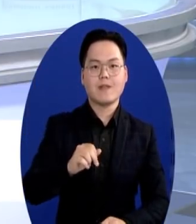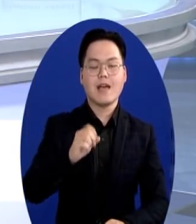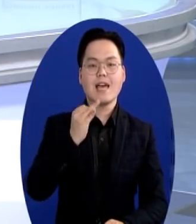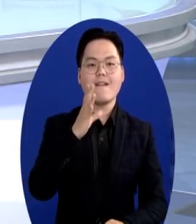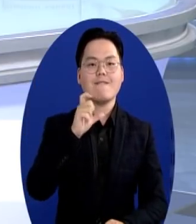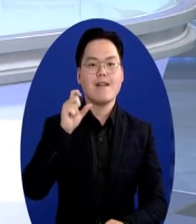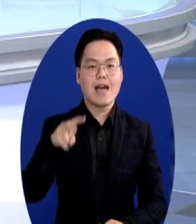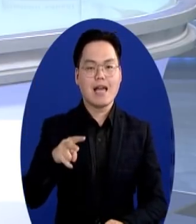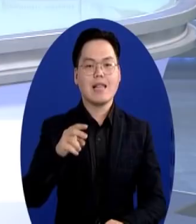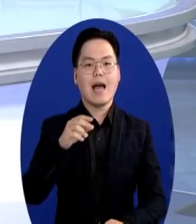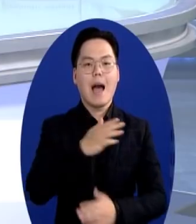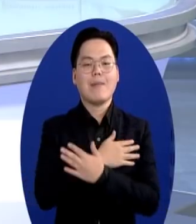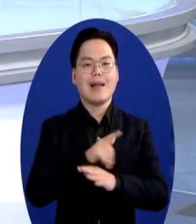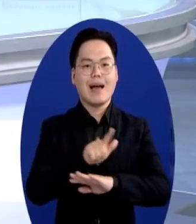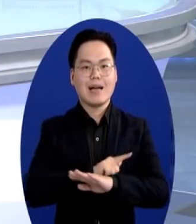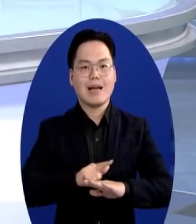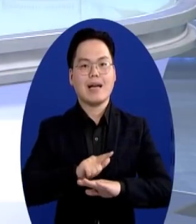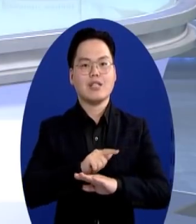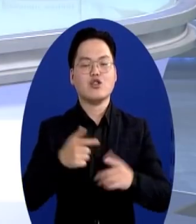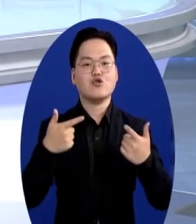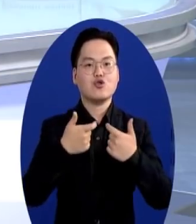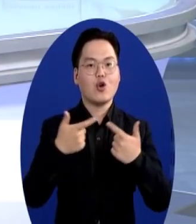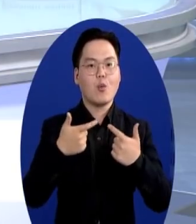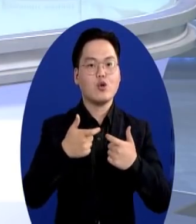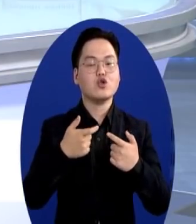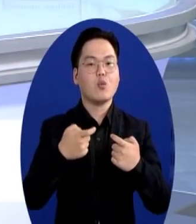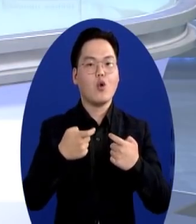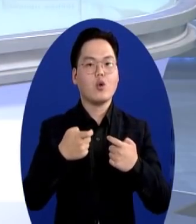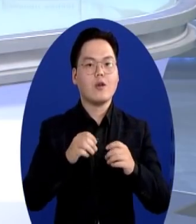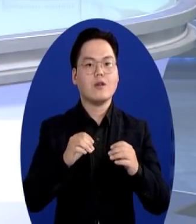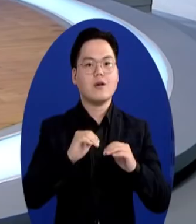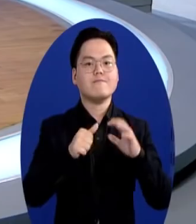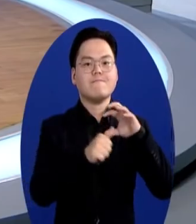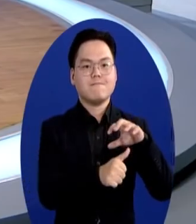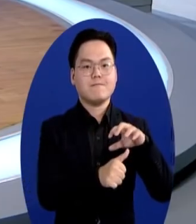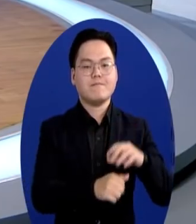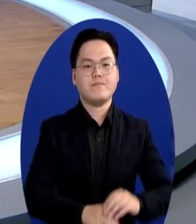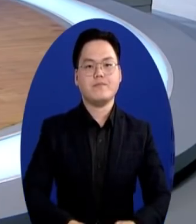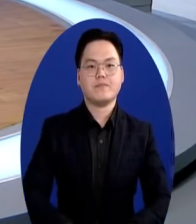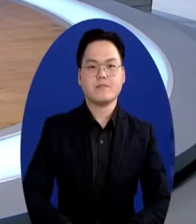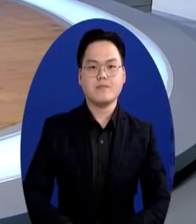сувлал тулгат амралтын газар White House буудалд тус харуулах юм байна.